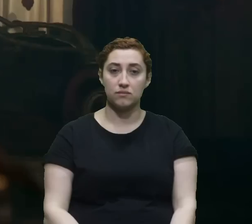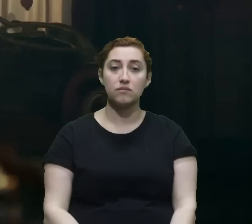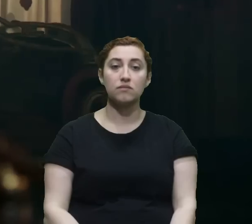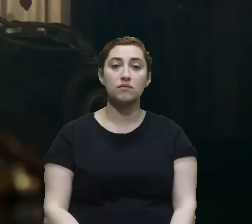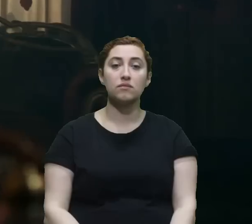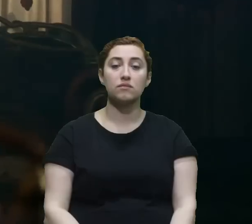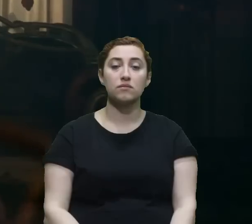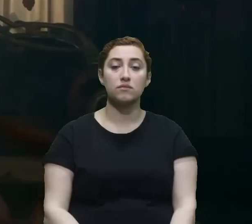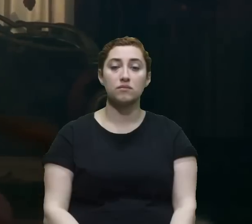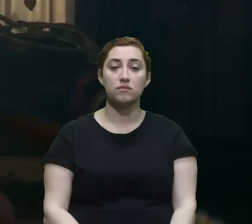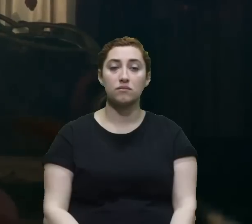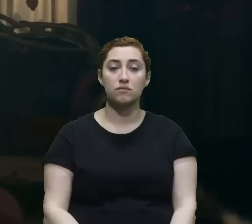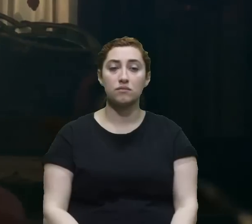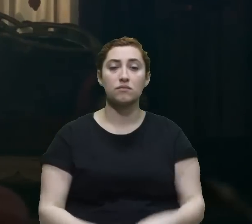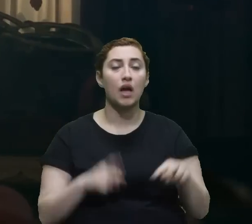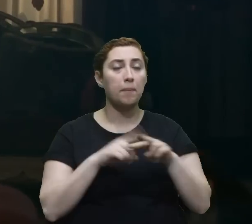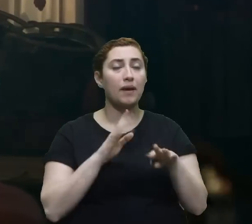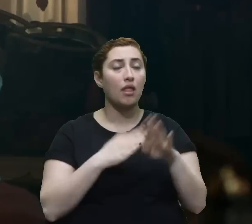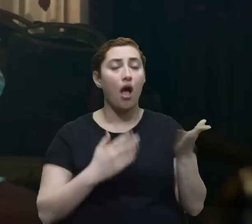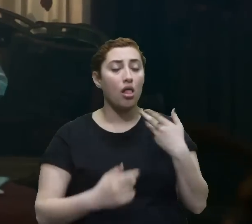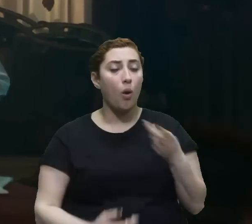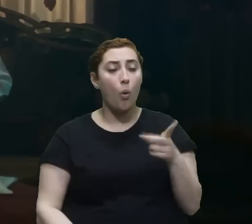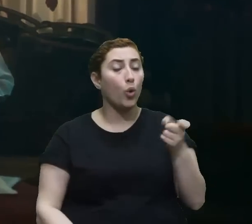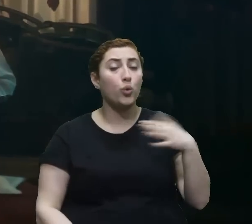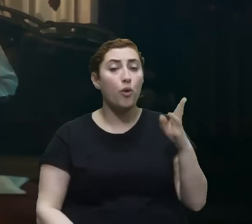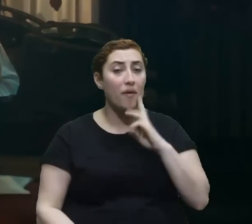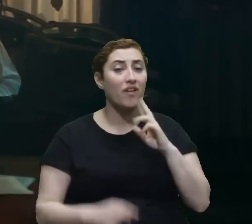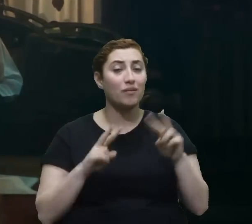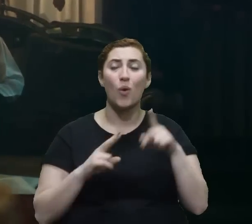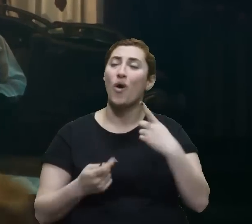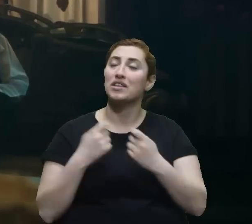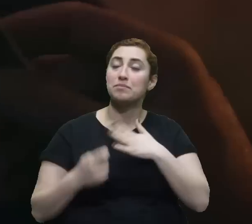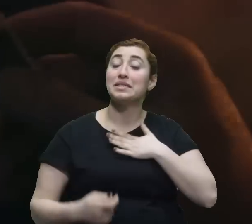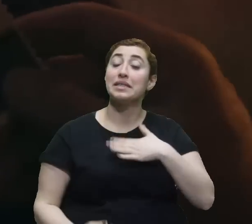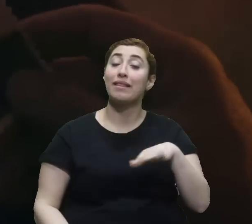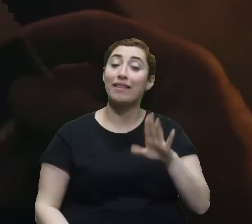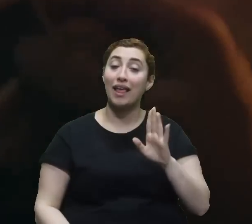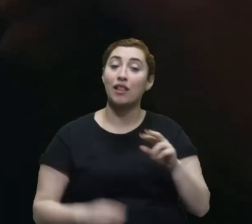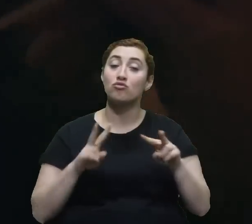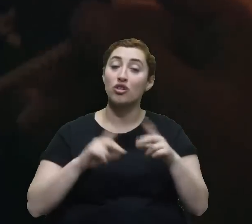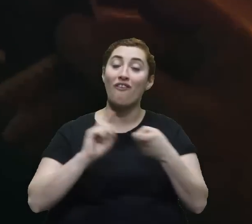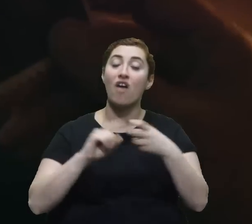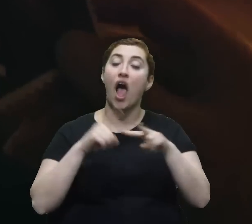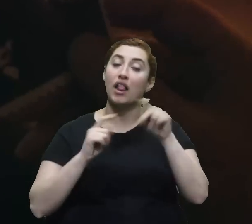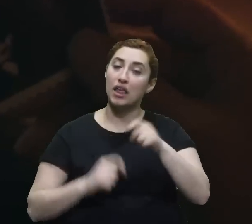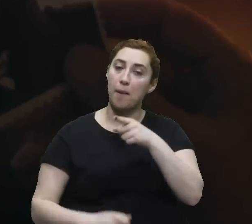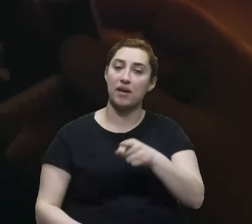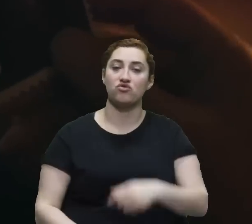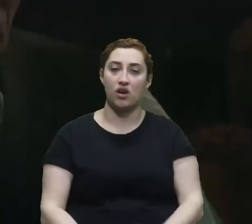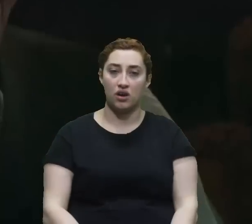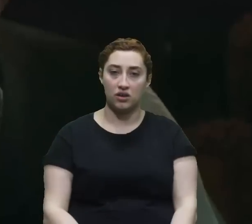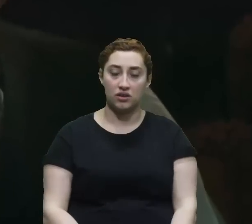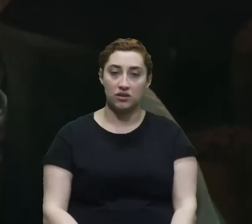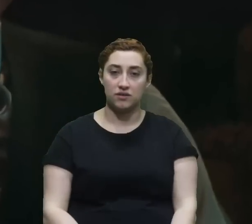odası. Akbar'ı neden hala öldürmüyoruz efendim İloş? O işi biz değil, Mustafa ve Ali yapacaklar.